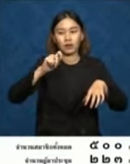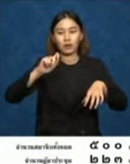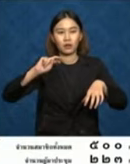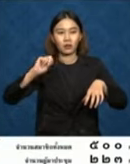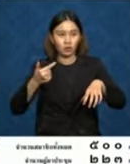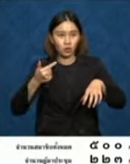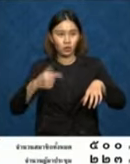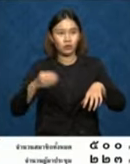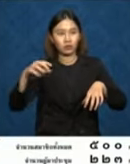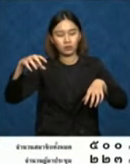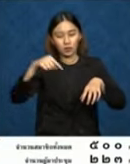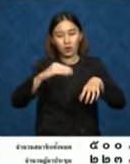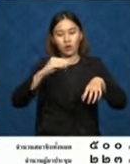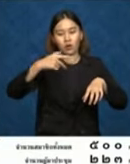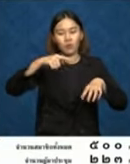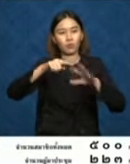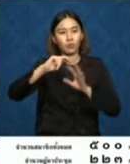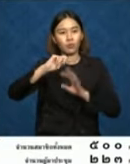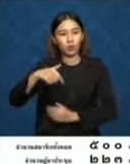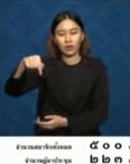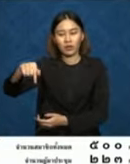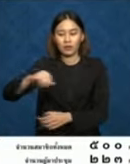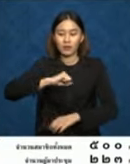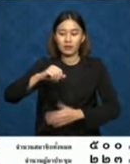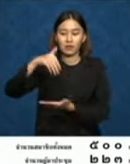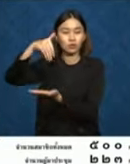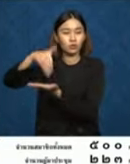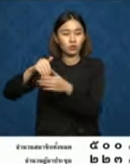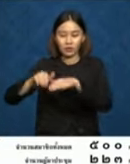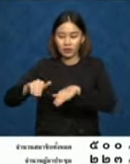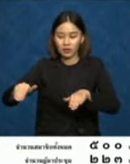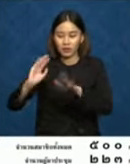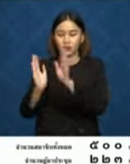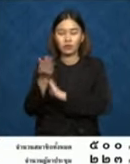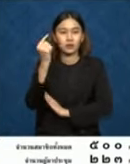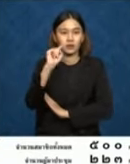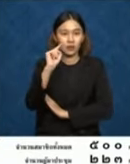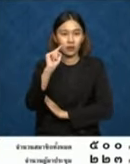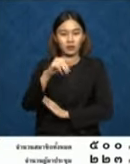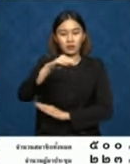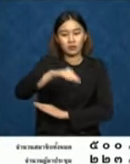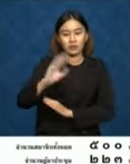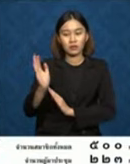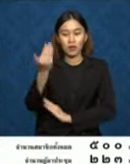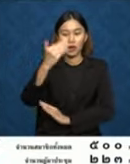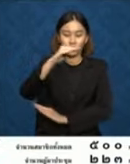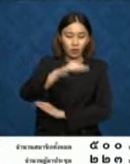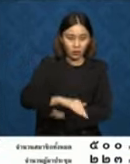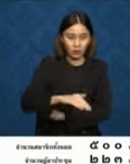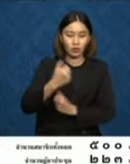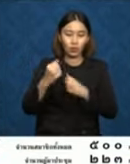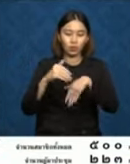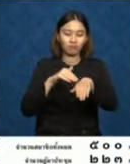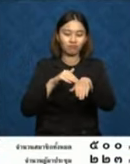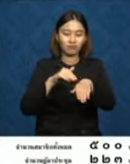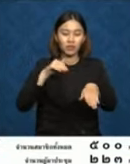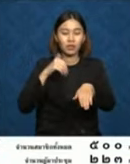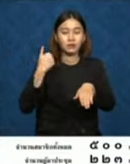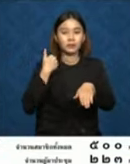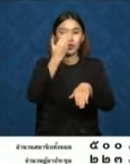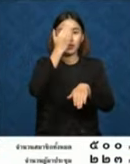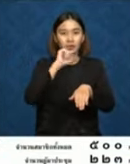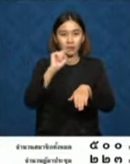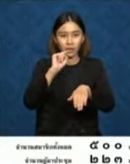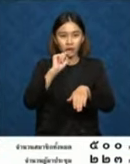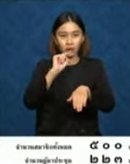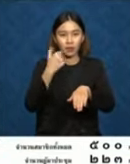าคือโรงเรียนบ้านหนองโค้งและด้านซ้ายคือศูนย์เด็กเล็กนะครับตอนเช้าครับกับตอนเย็นรถติดครับเพราะว่า